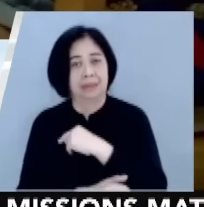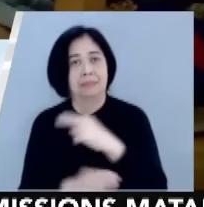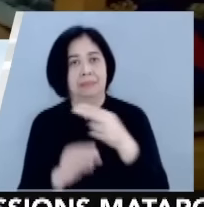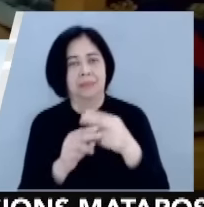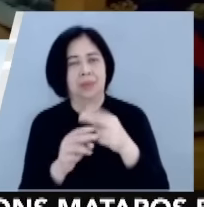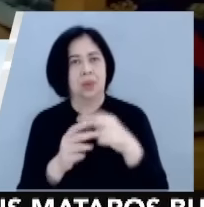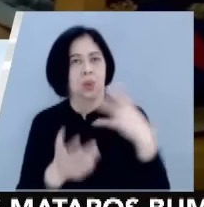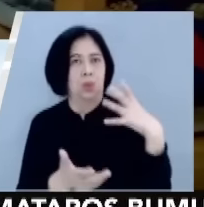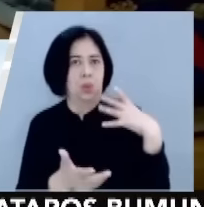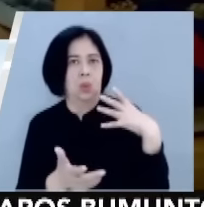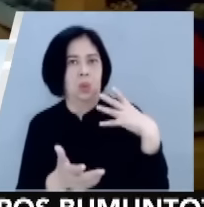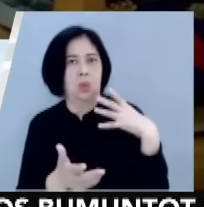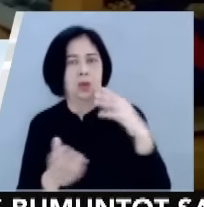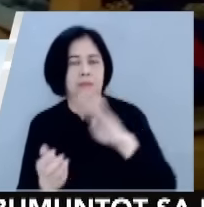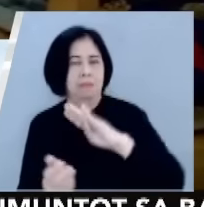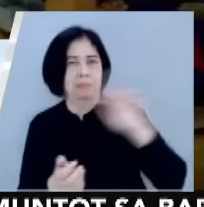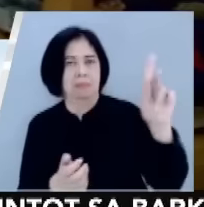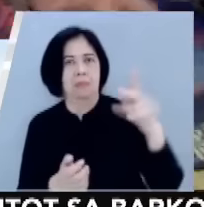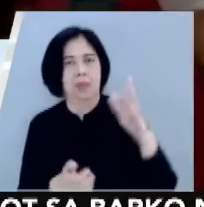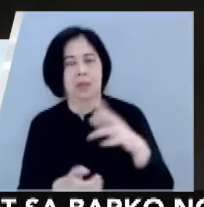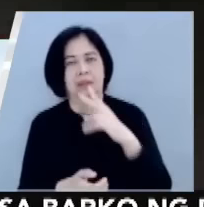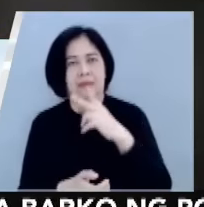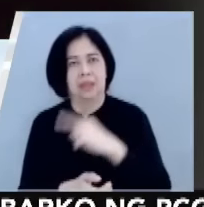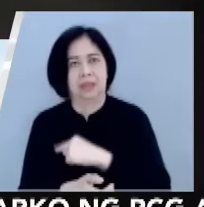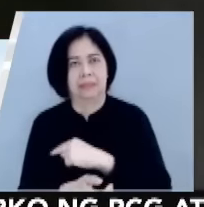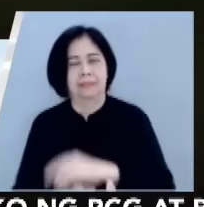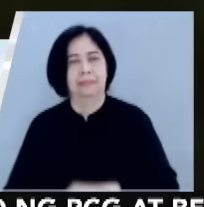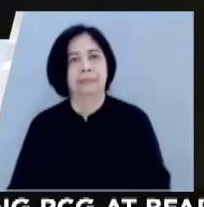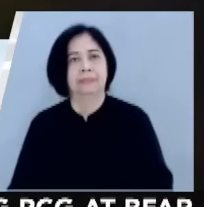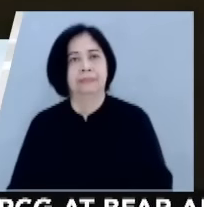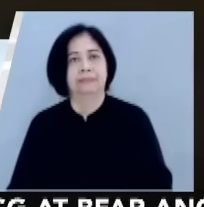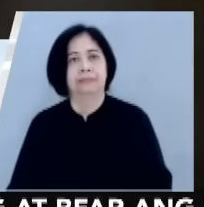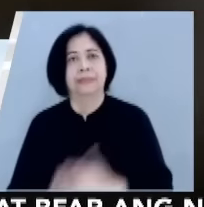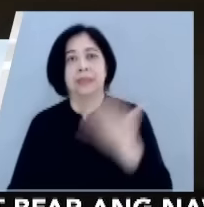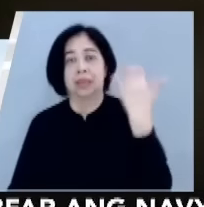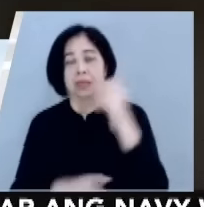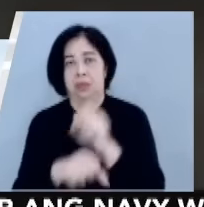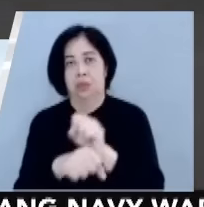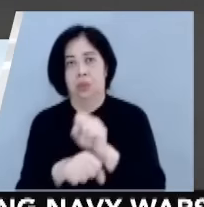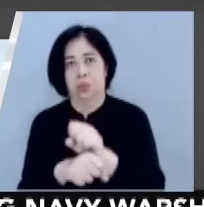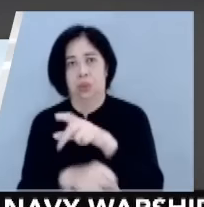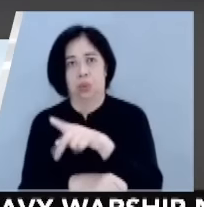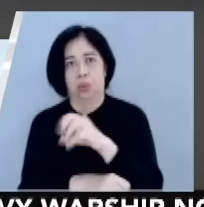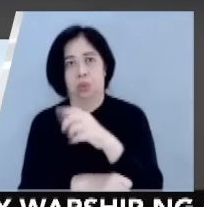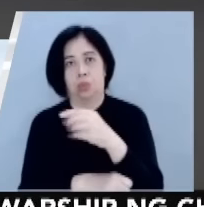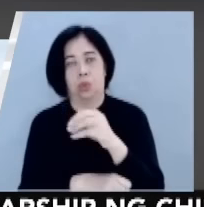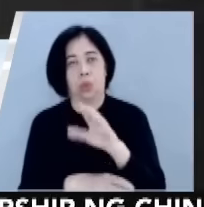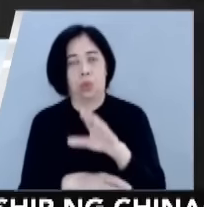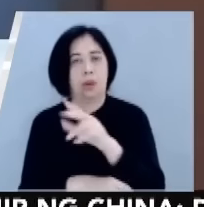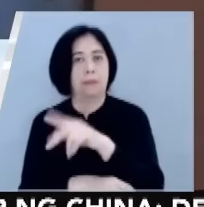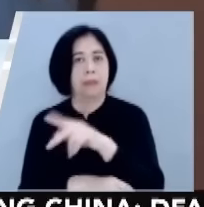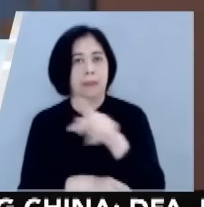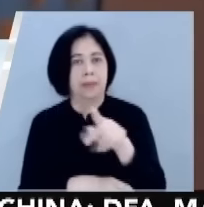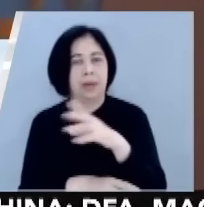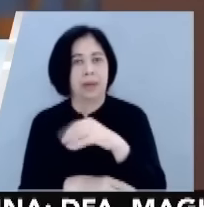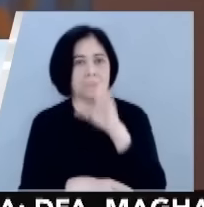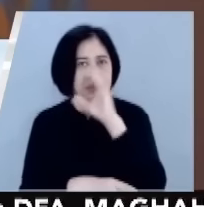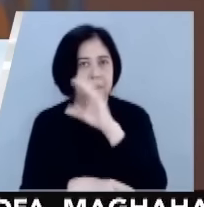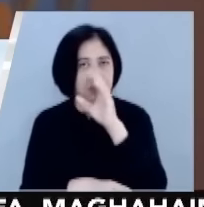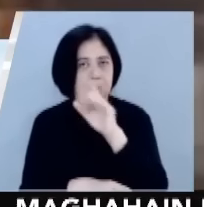naghihintay ng deportation pabalik ng Vietnam. Dating empleyado ng Pogo sa Pampanga at Cebu si Lucky, hanggang